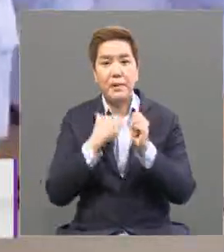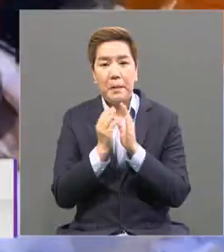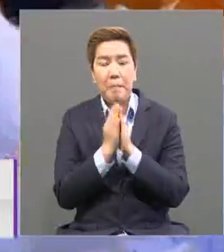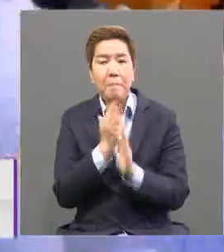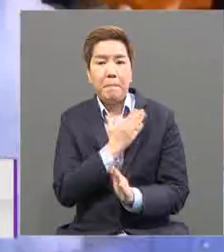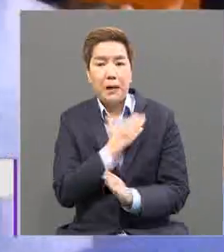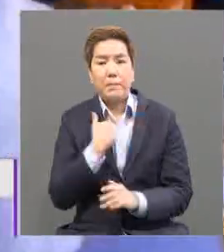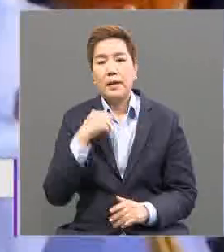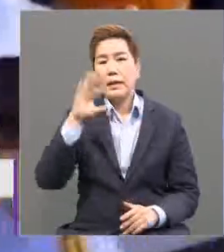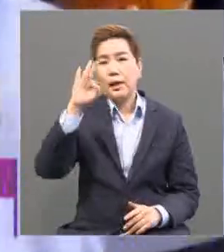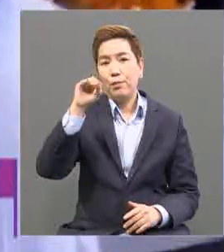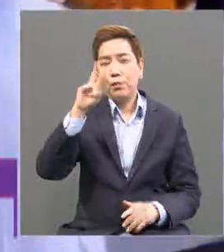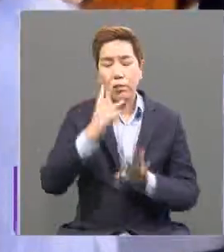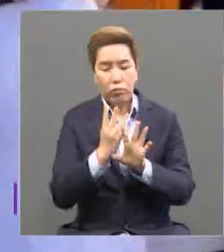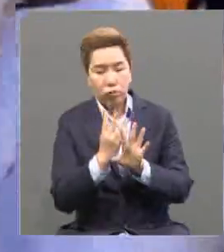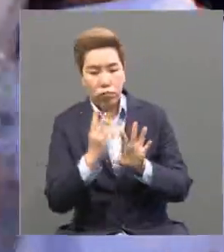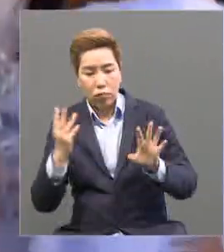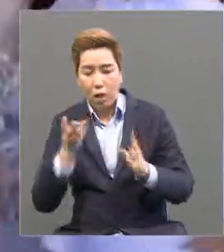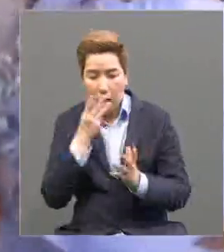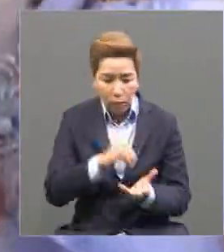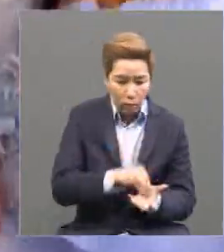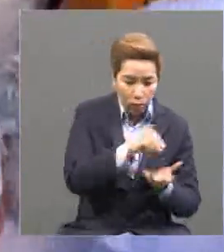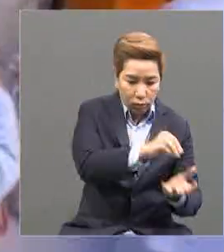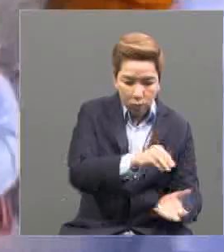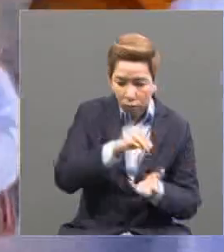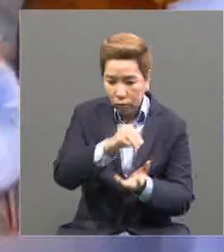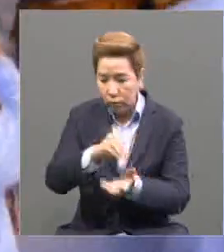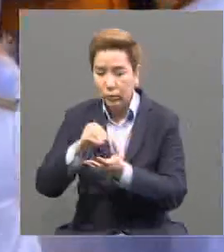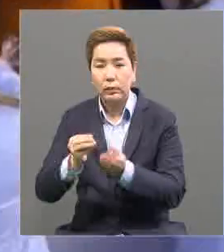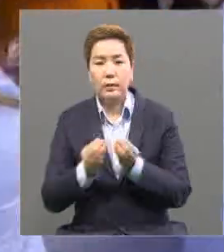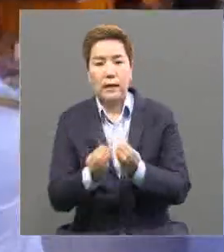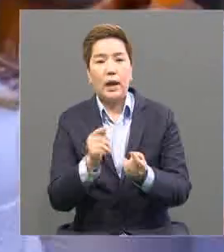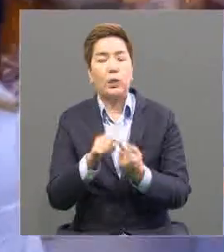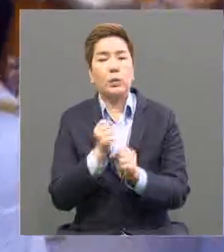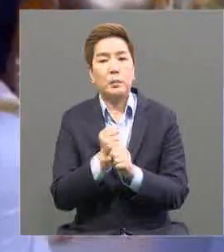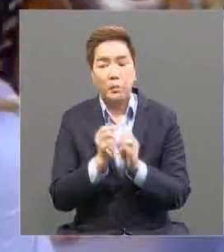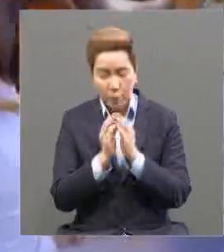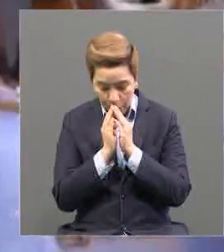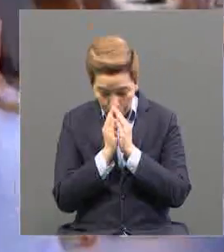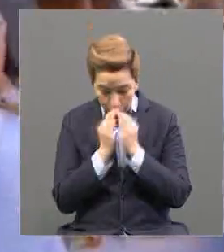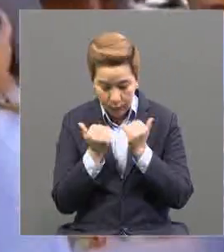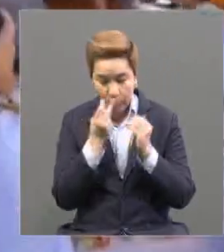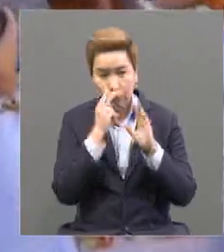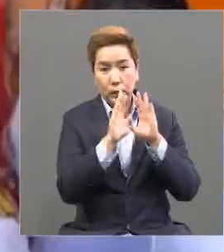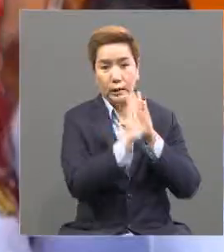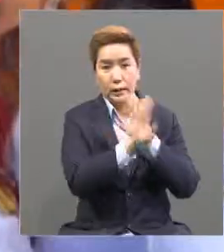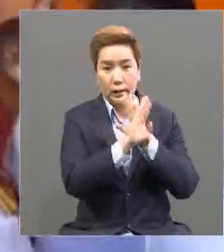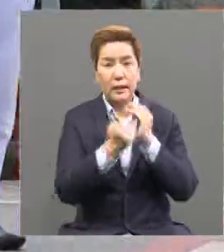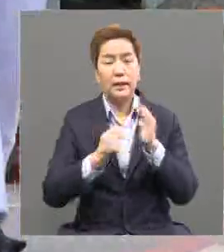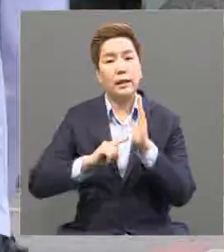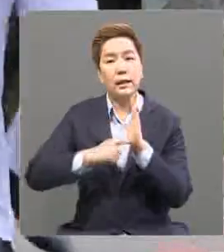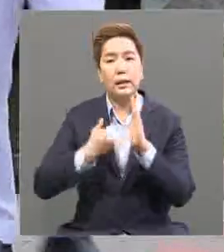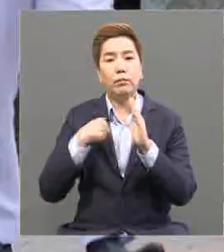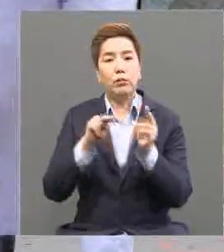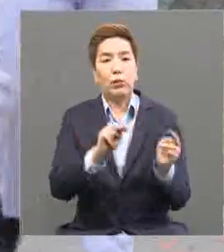ร92รูปออกรับบิณฑบาตข้าวสารอาหารแห้งนะครับจากพี่น้องประชาชนที่มาทำบุญไปที่ภาคอีสานกันบ้างนะครับเริ่ม